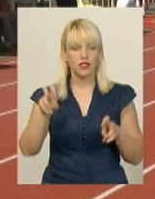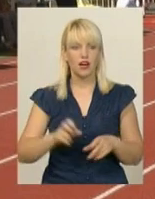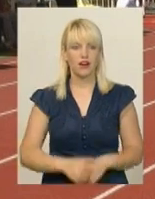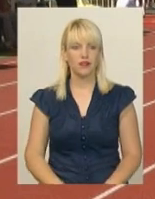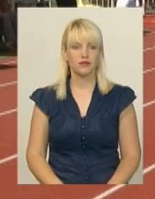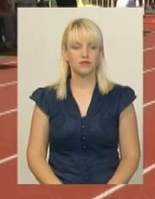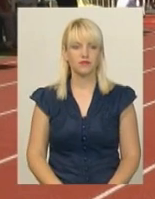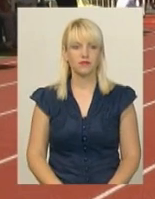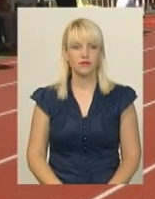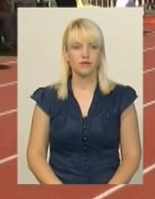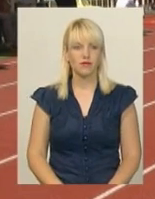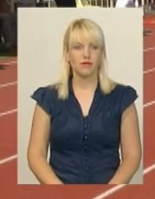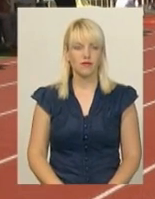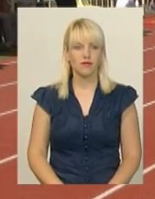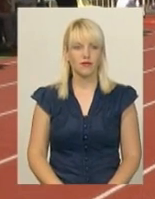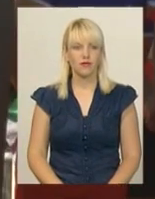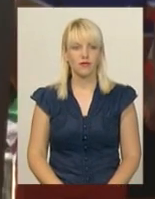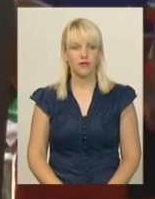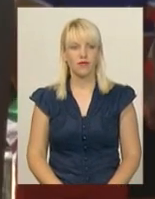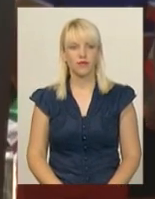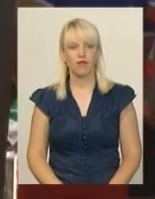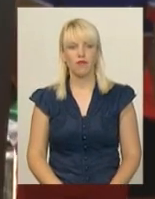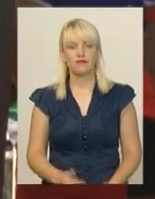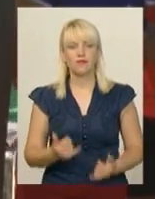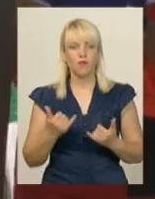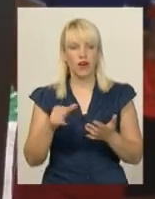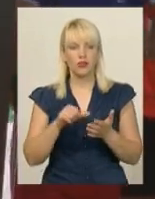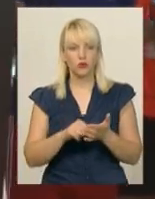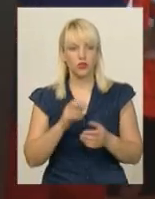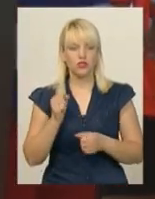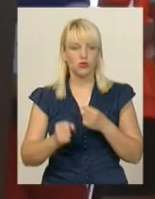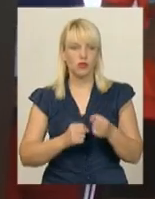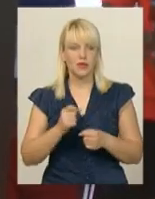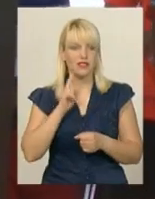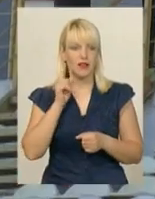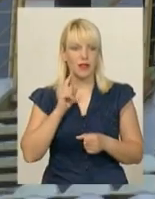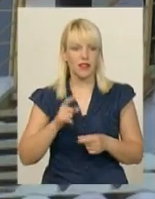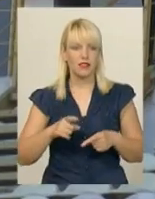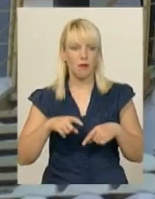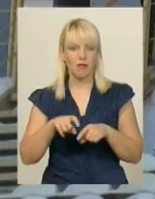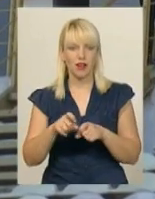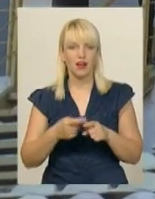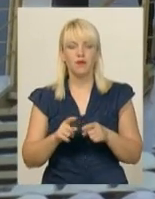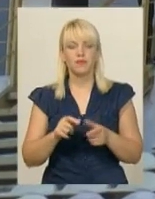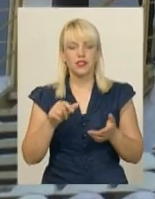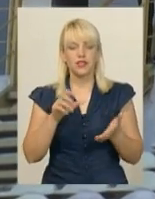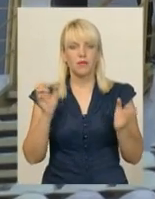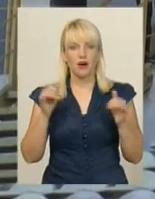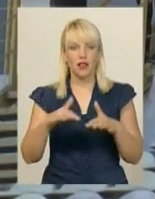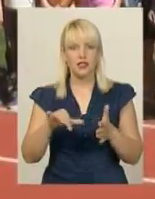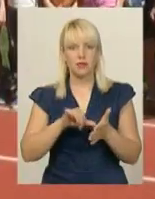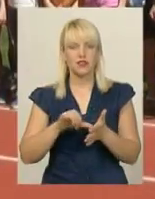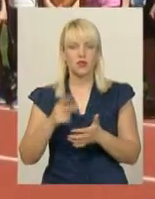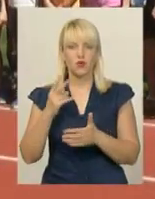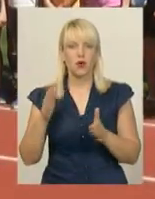Підготуватися до забігу. Для участі у забігу «Зелена миля» на Хмельницькому стадіоні Поділля зібралися представники двох